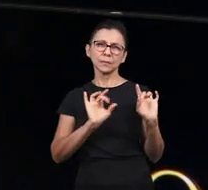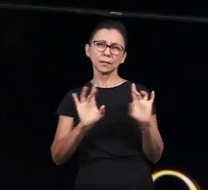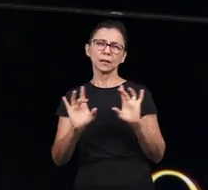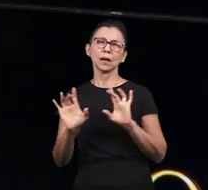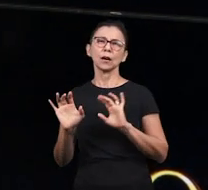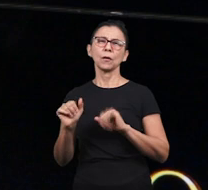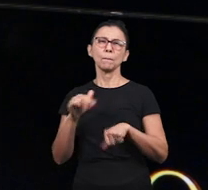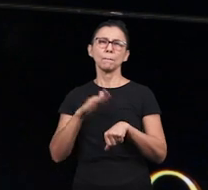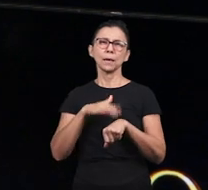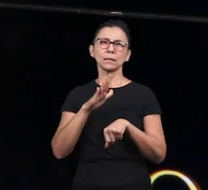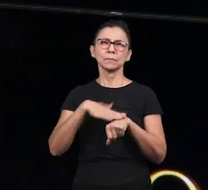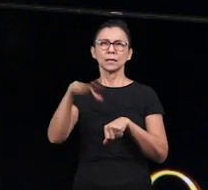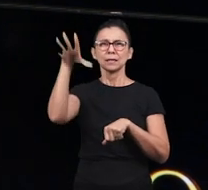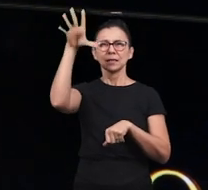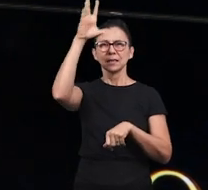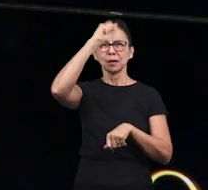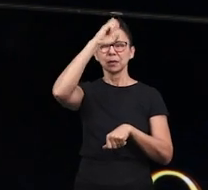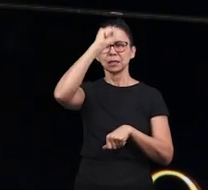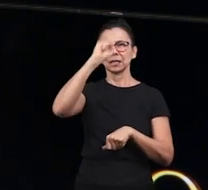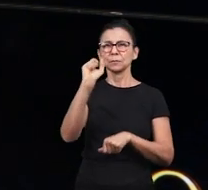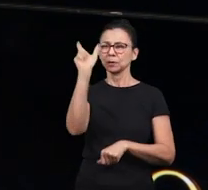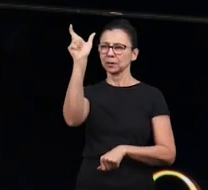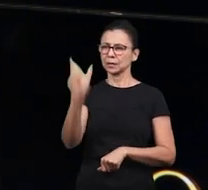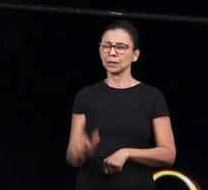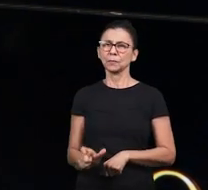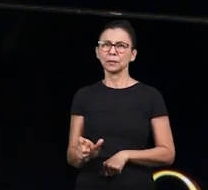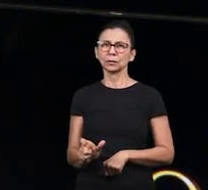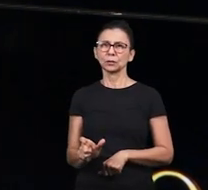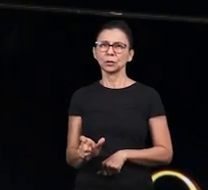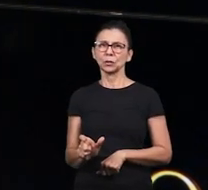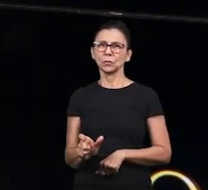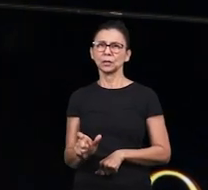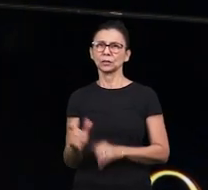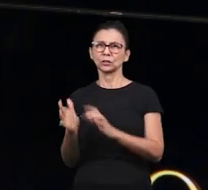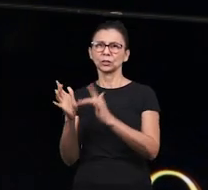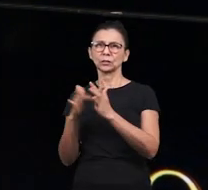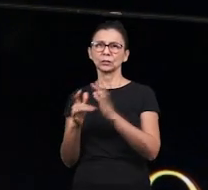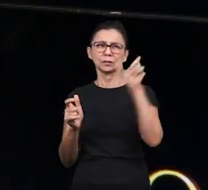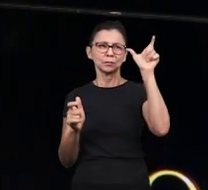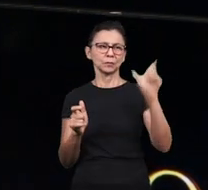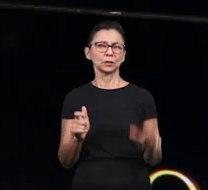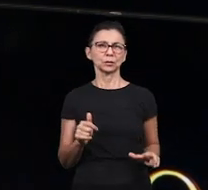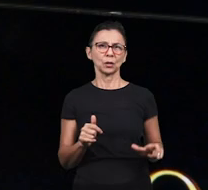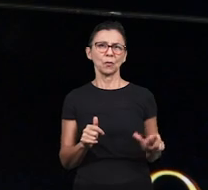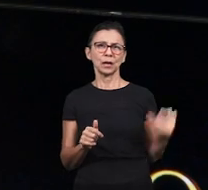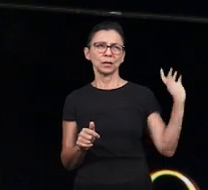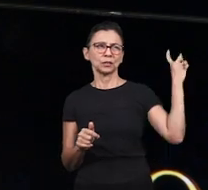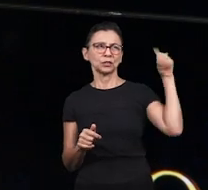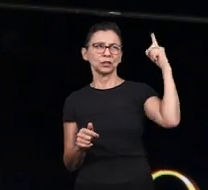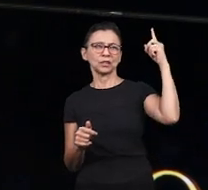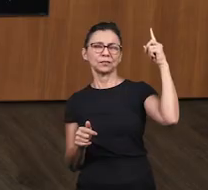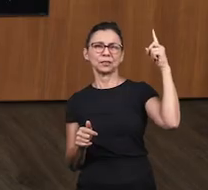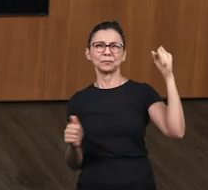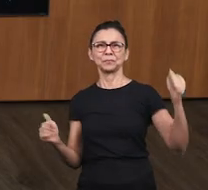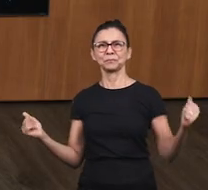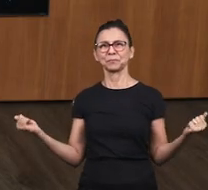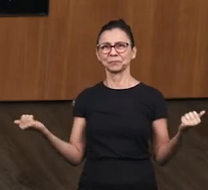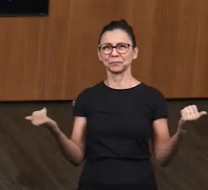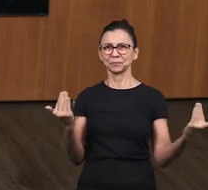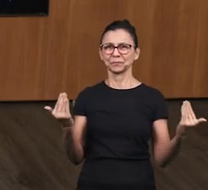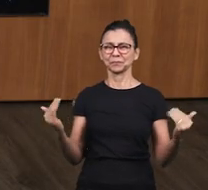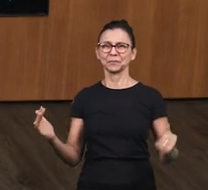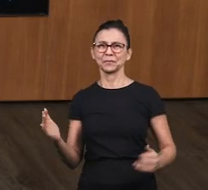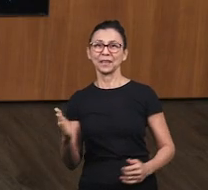d'une manière spéciale, nous avons appris un peu plus sur le grand roi David et la manière comme il préfigure le Seigneur Jésus.